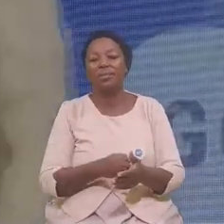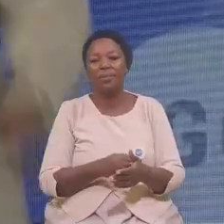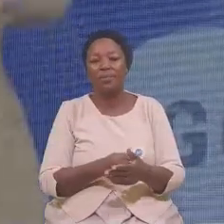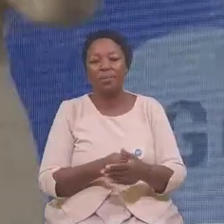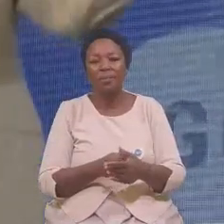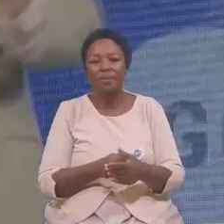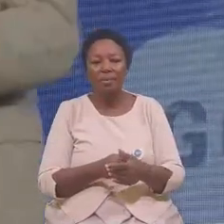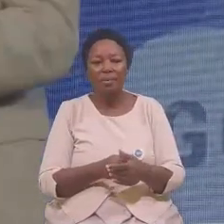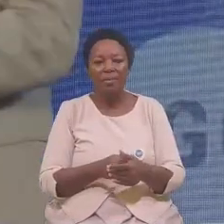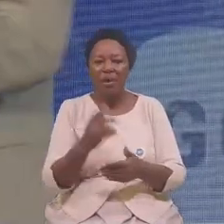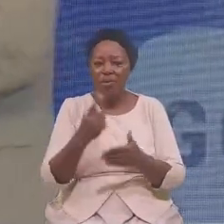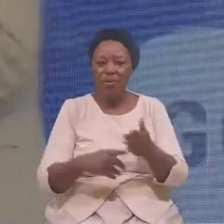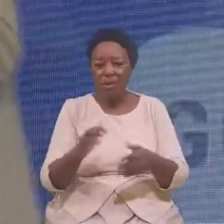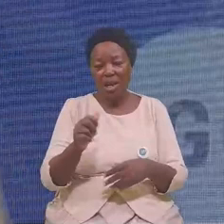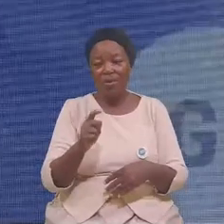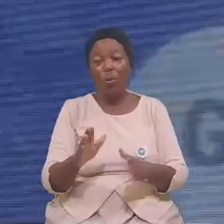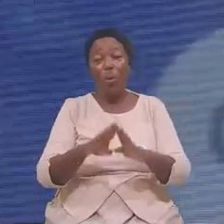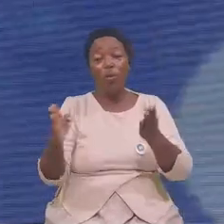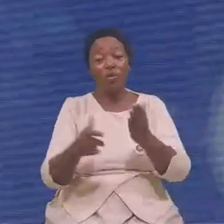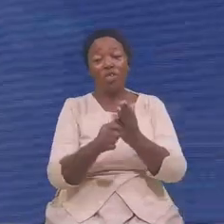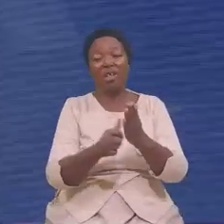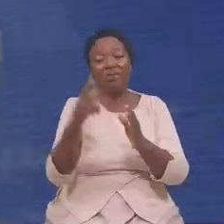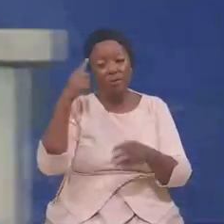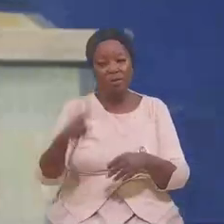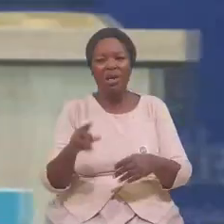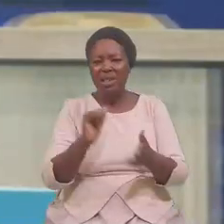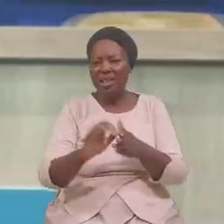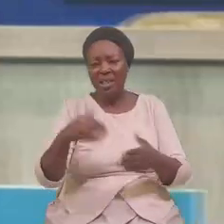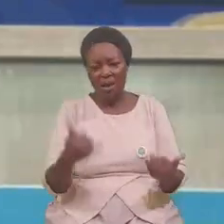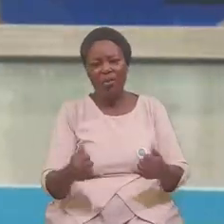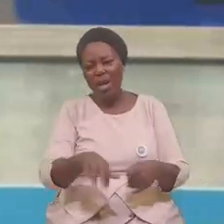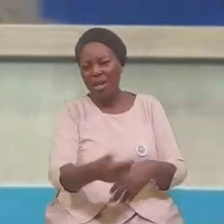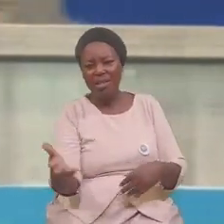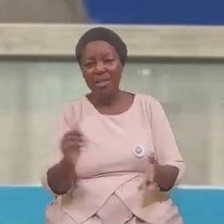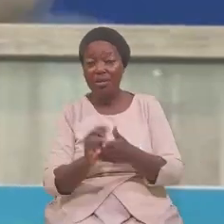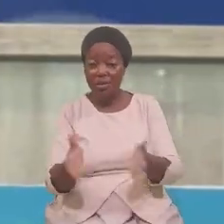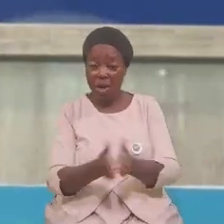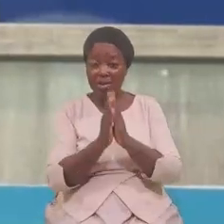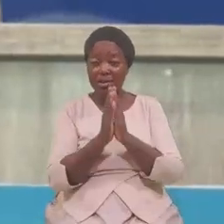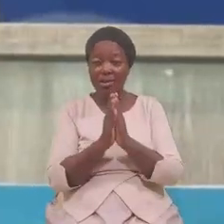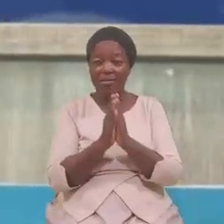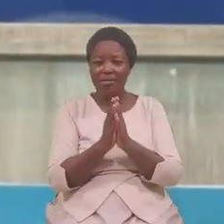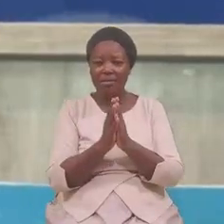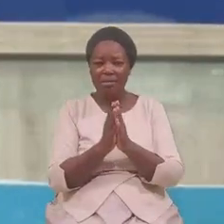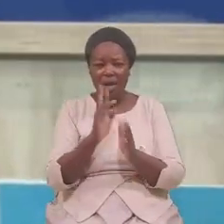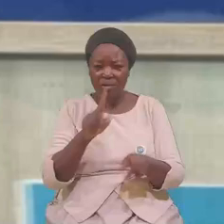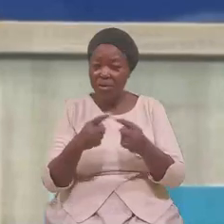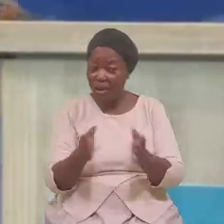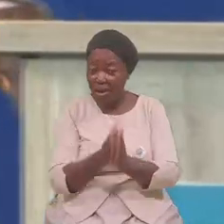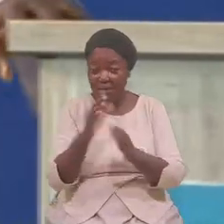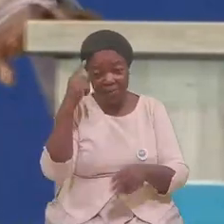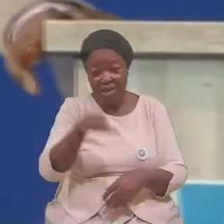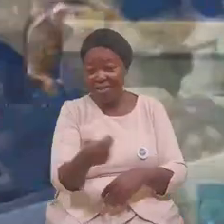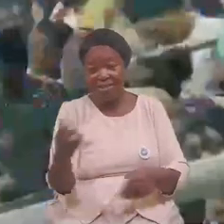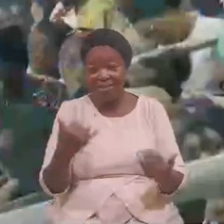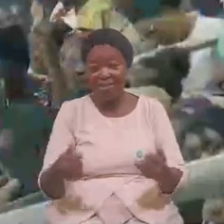Quel chèque à blanc. Maintenant, tout ce que tu demandes, est-ce que tu vas demander quelque chose ce soir?